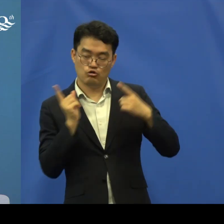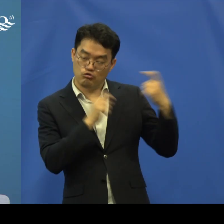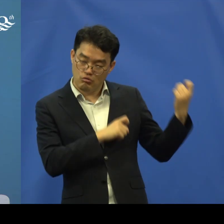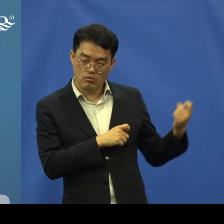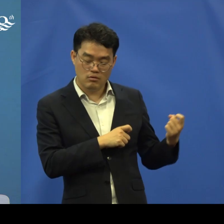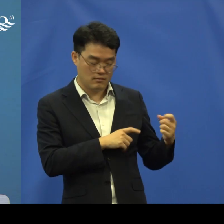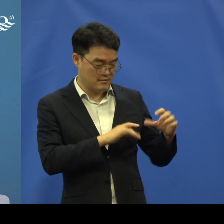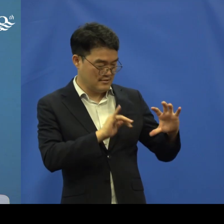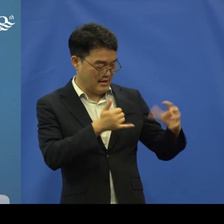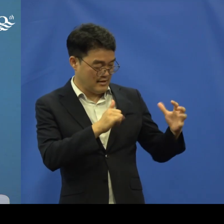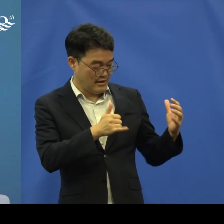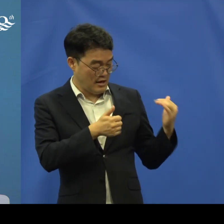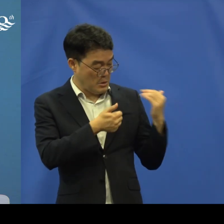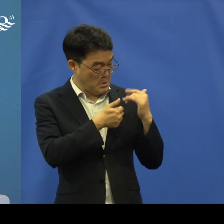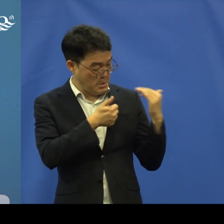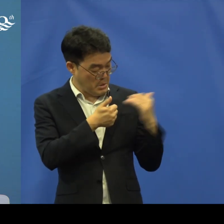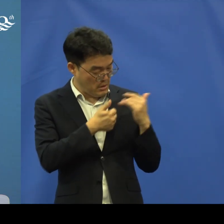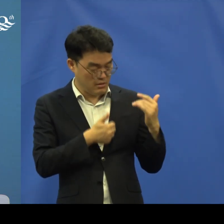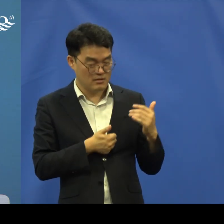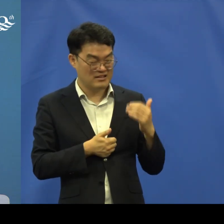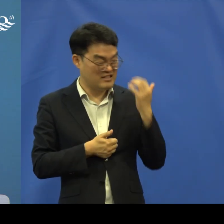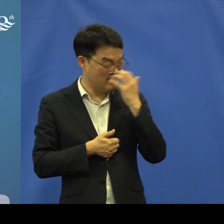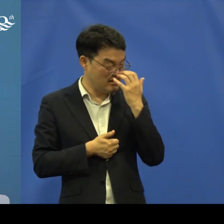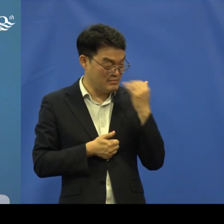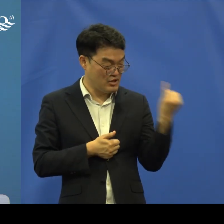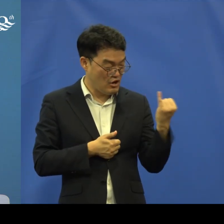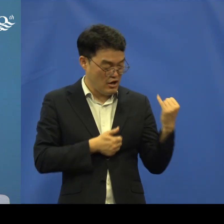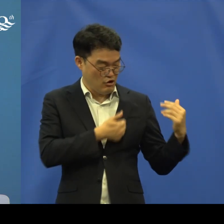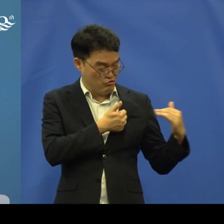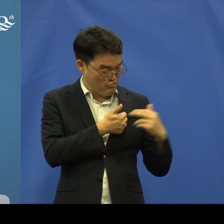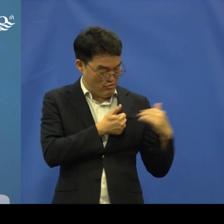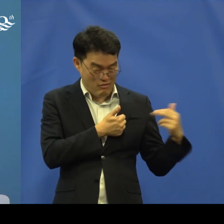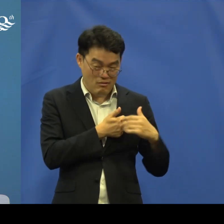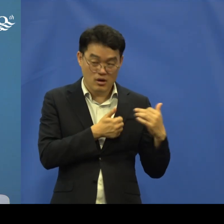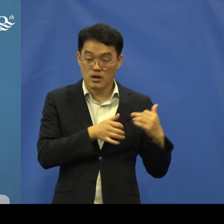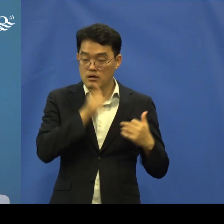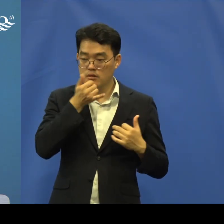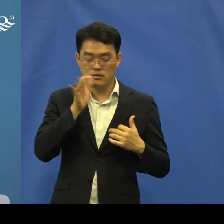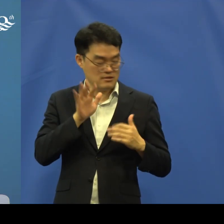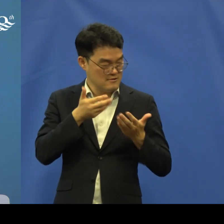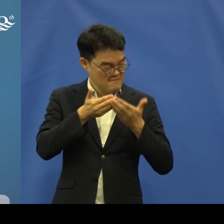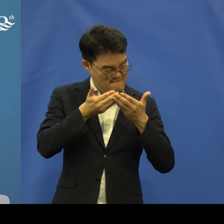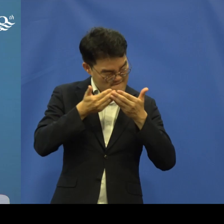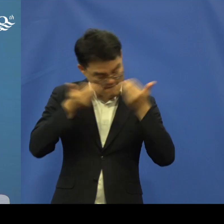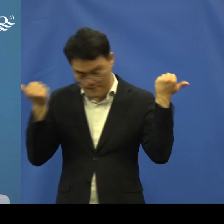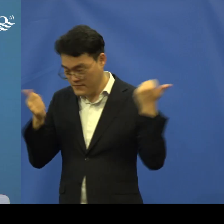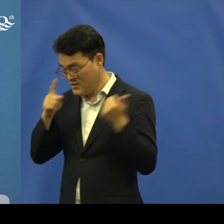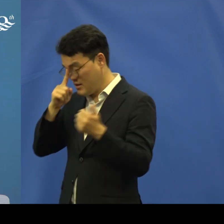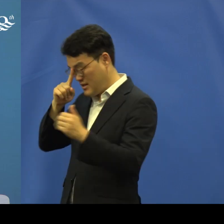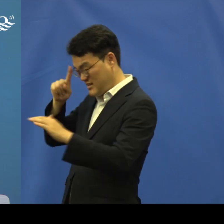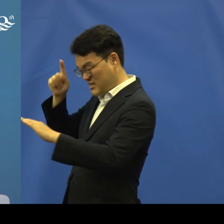세속과의 유혹, 음녀의 유혹, 수없는 유혹이 있는데 끝까지. 그죠?